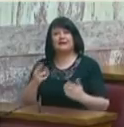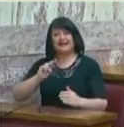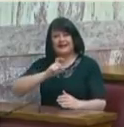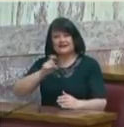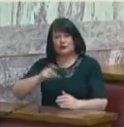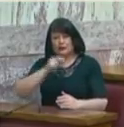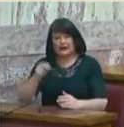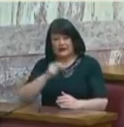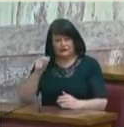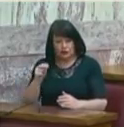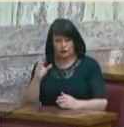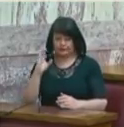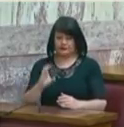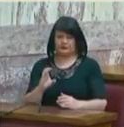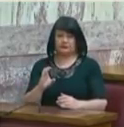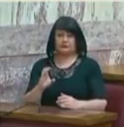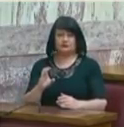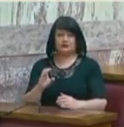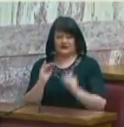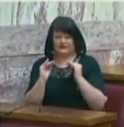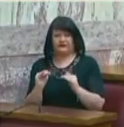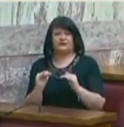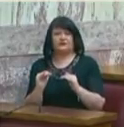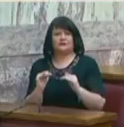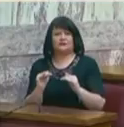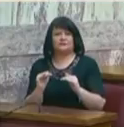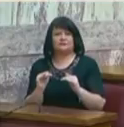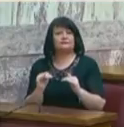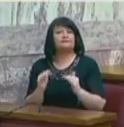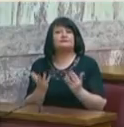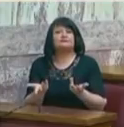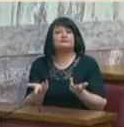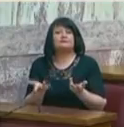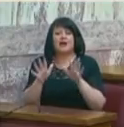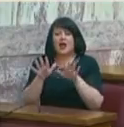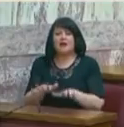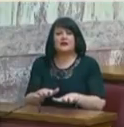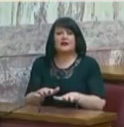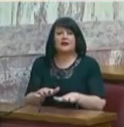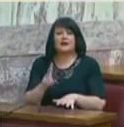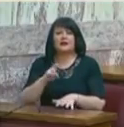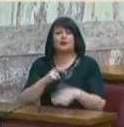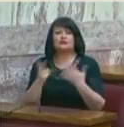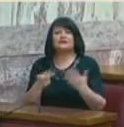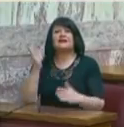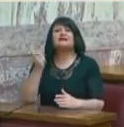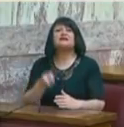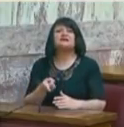ευρώ το ίδιο χρονικό διάστημα. Η ανεργία βρισκόταν στο 27%